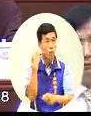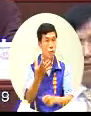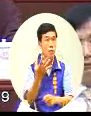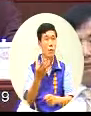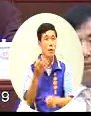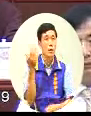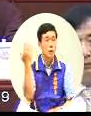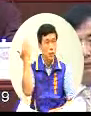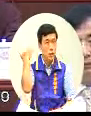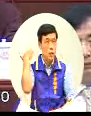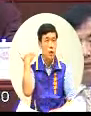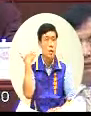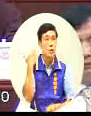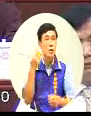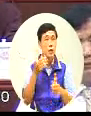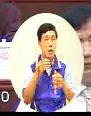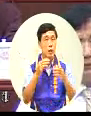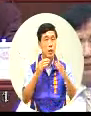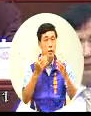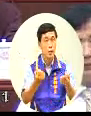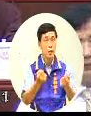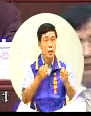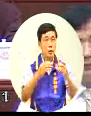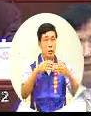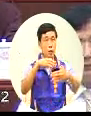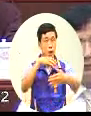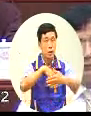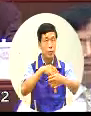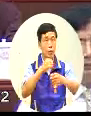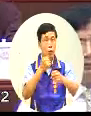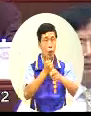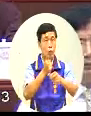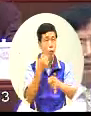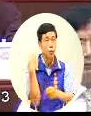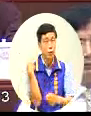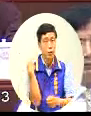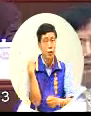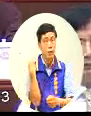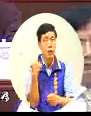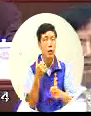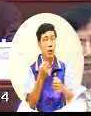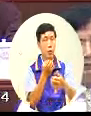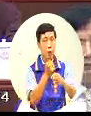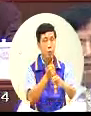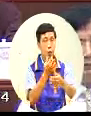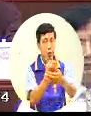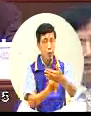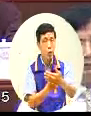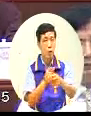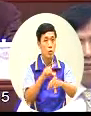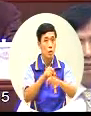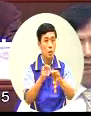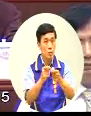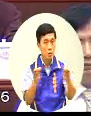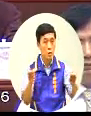过去的仍然留在局里面还没有递补上去的，他因为会他留在局里面比较久，所以有一个